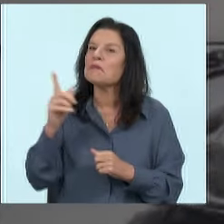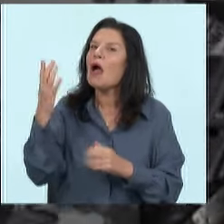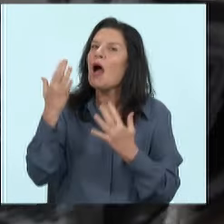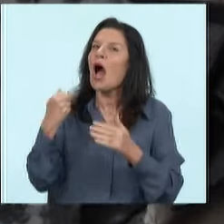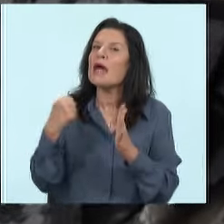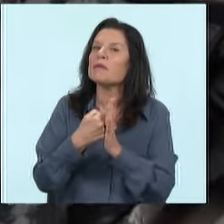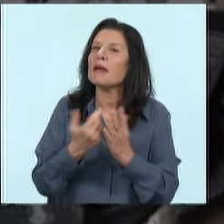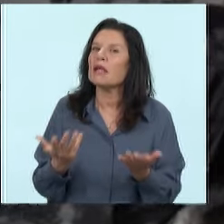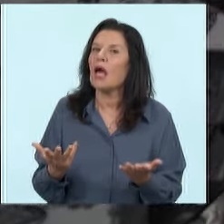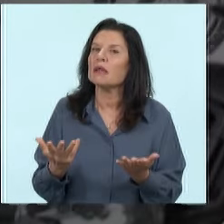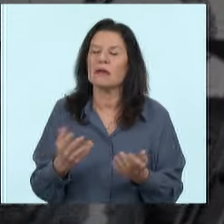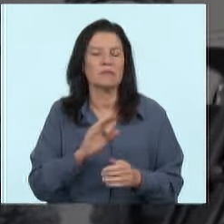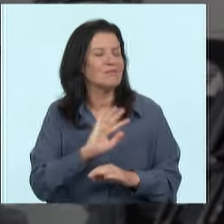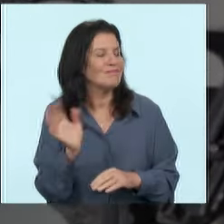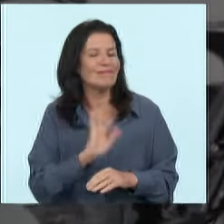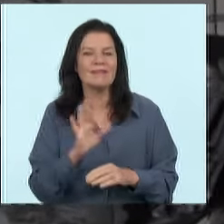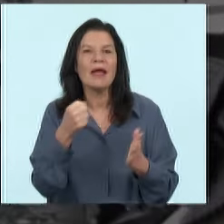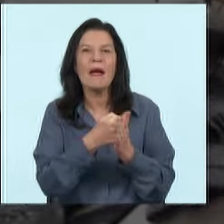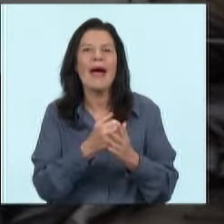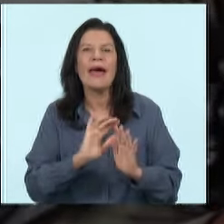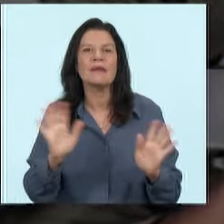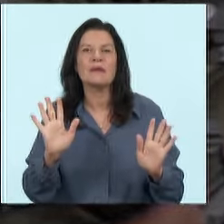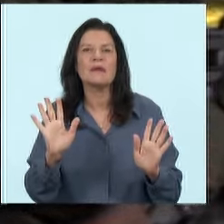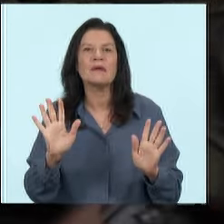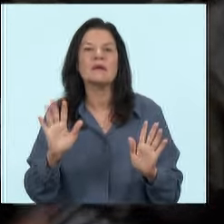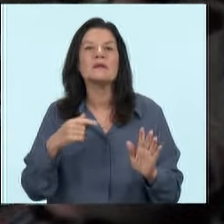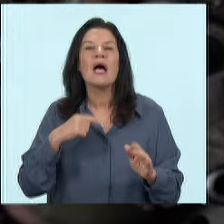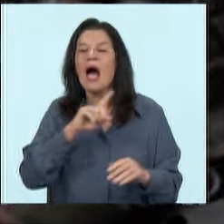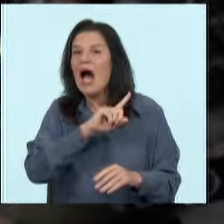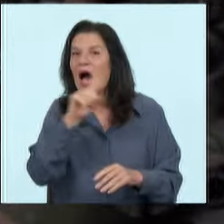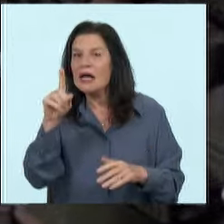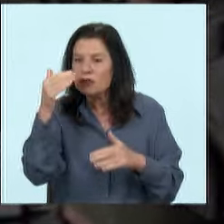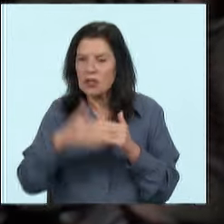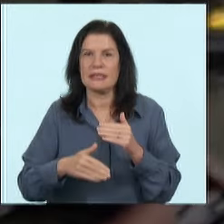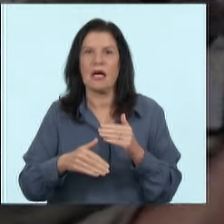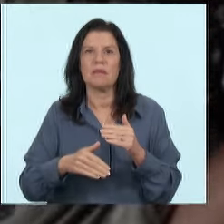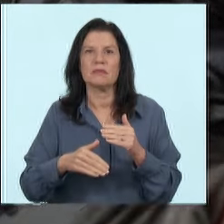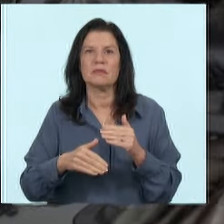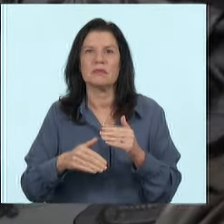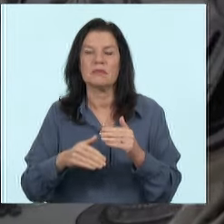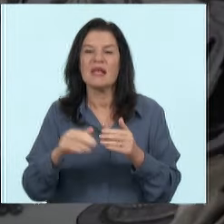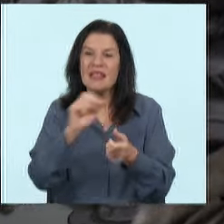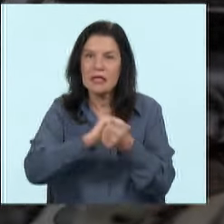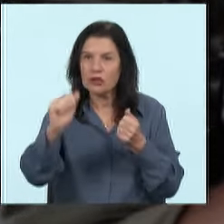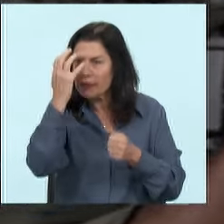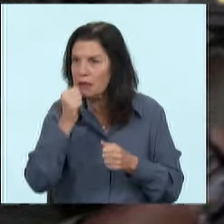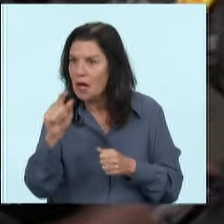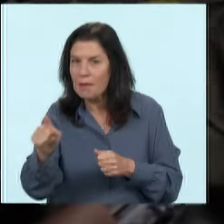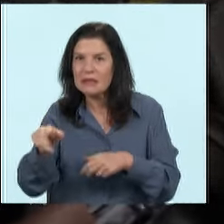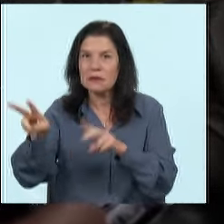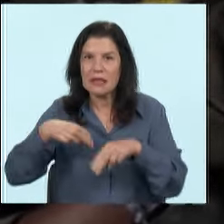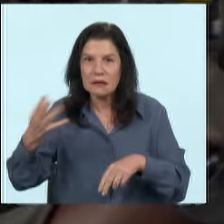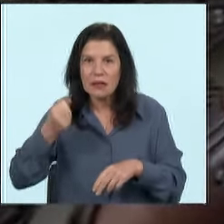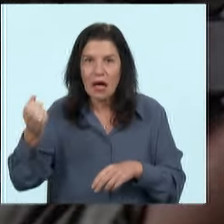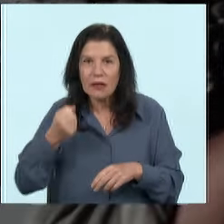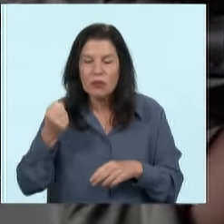נצחור. עד שם ישראל, כן, עד שאנחנו לא... עד שנעזר כל הרטופים לארץ. שנסיים, עד תשמעי את הכי בטאיה. שנשמיד את החמאס, ונביא את סינוח.